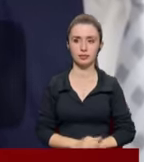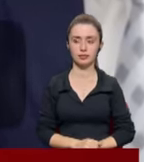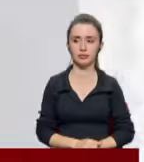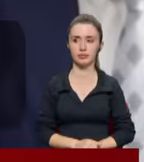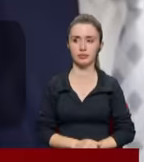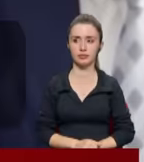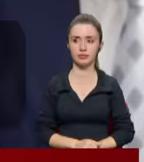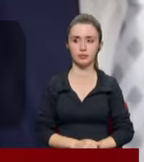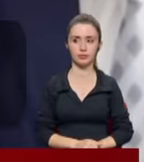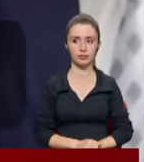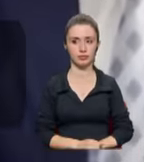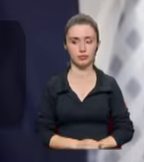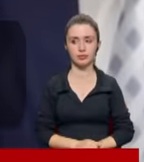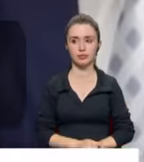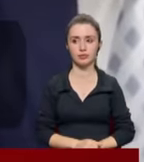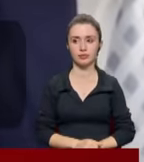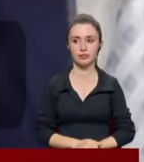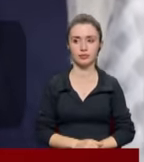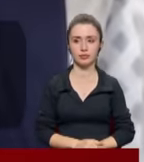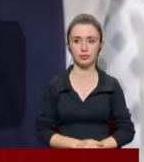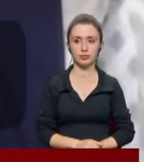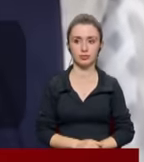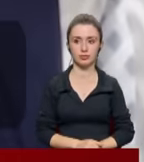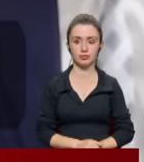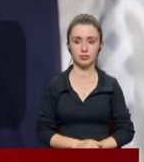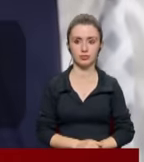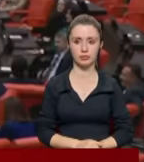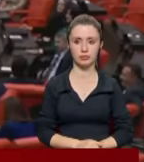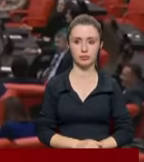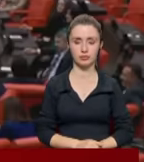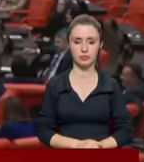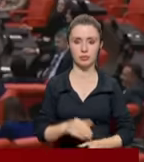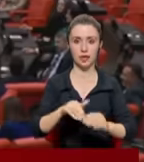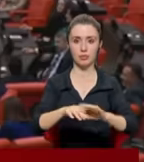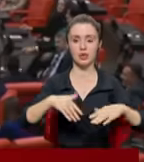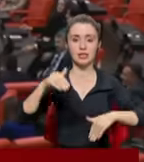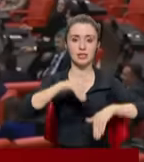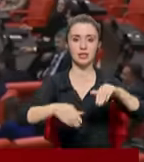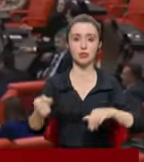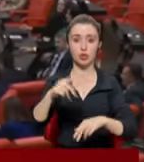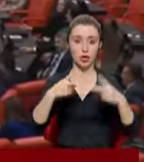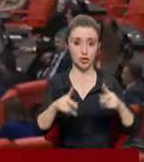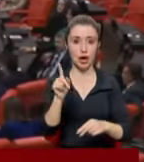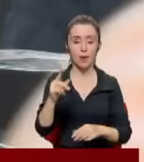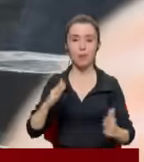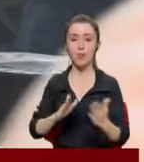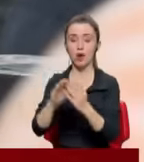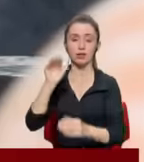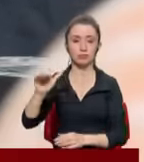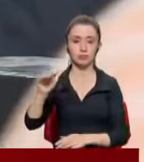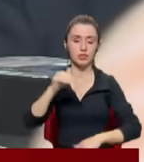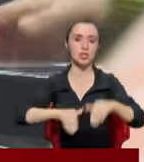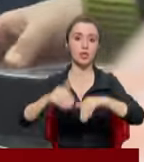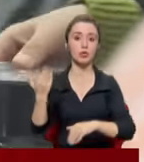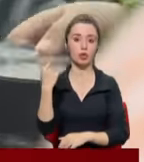trilyon yani sadece şu faiz canavarından kurtula 17.000 liraya çıkarabilirsin meclis seçim sonrası açılacak ama muhalefetin çağrısı seçim